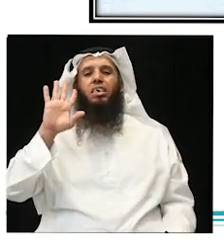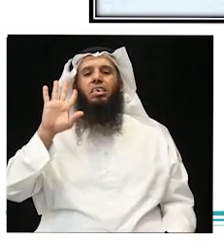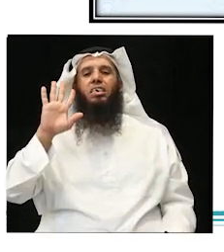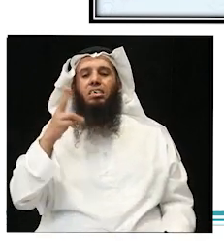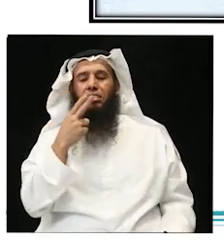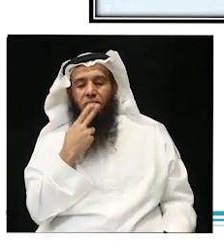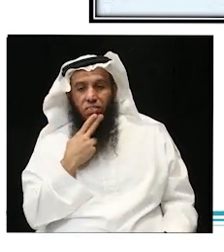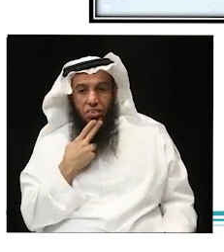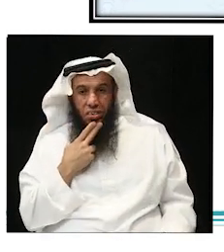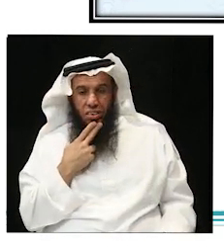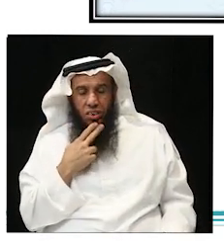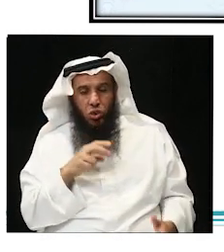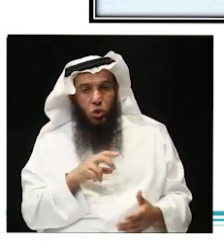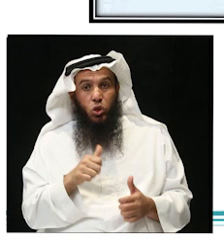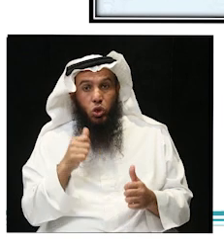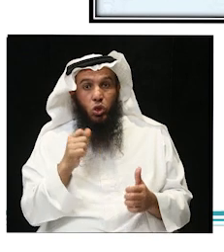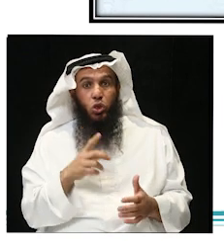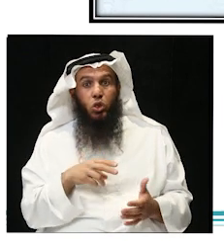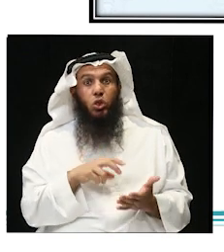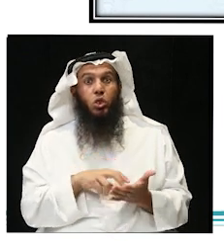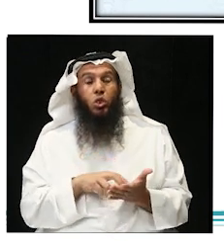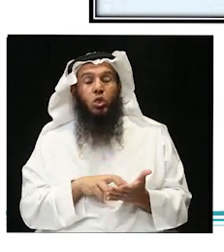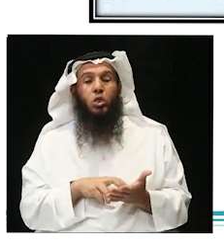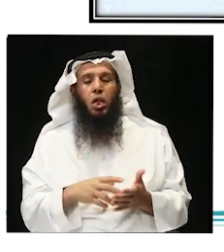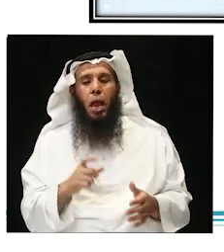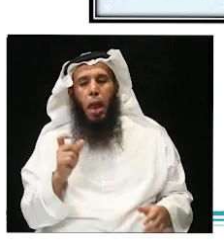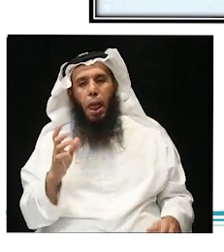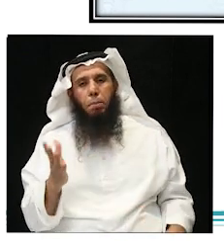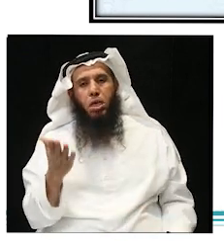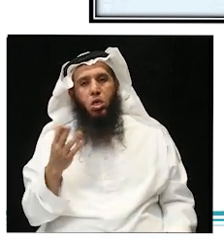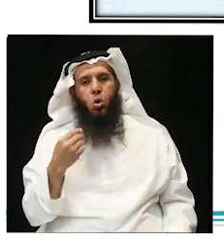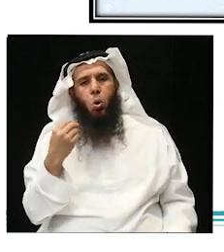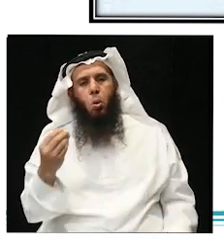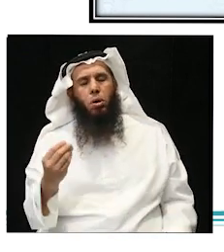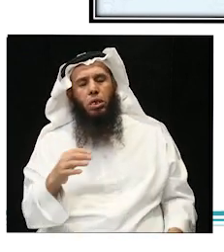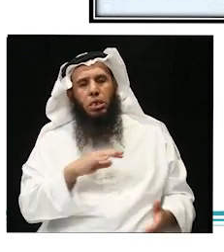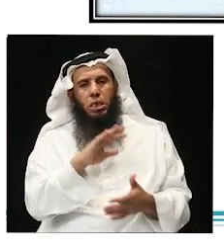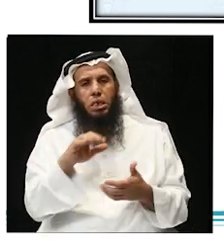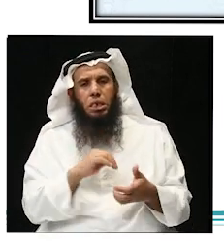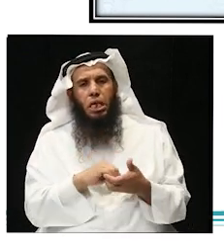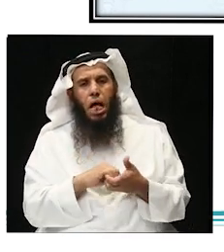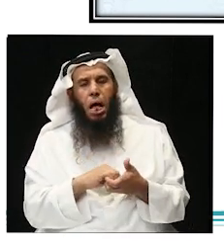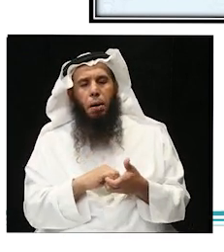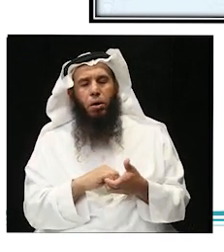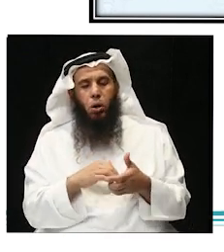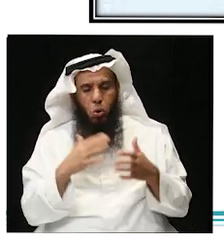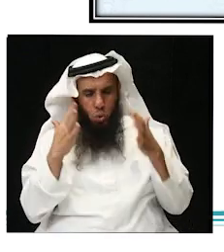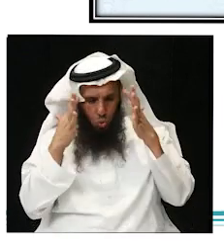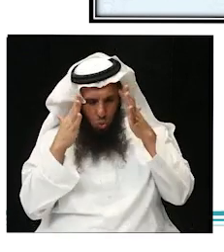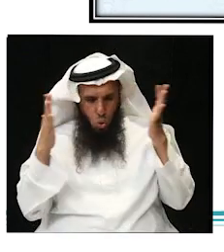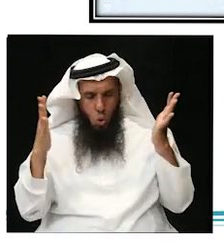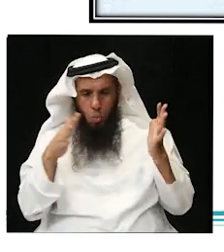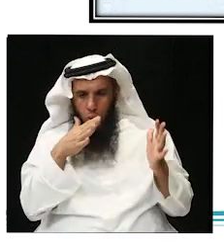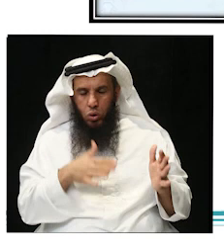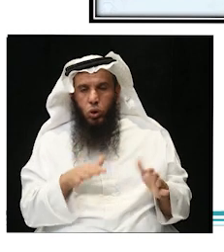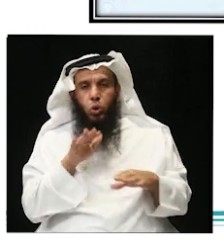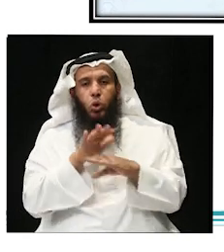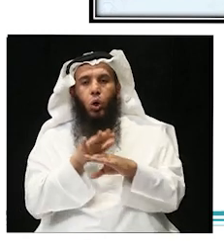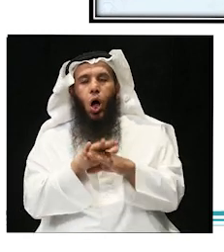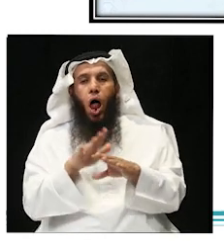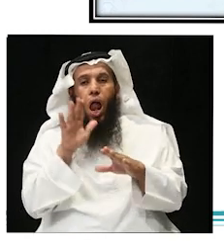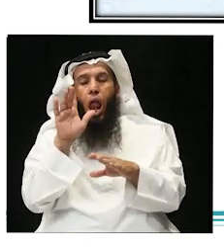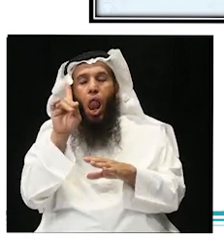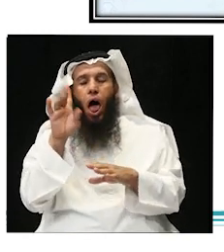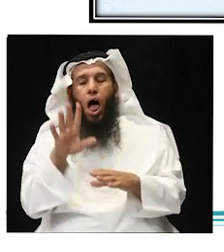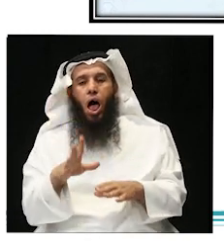أدلة هذا الحديث الأول وهذا الحديث الثاني. قال عليه الصلاة والسلام: من أحب لله وأبغض